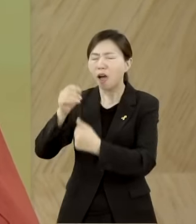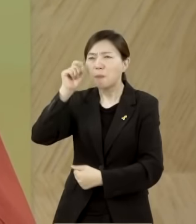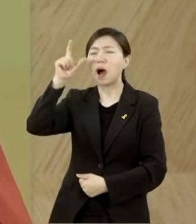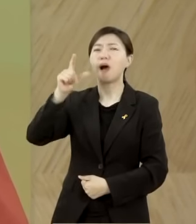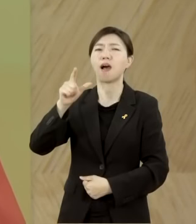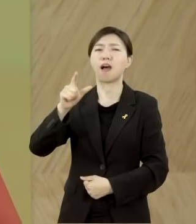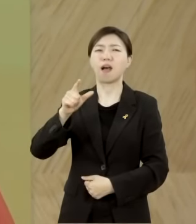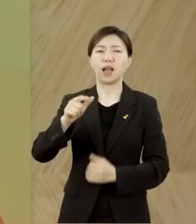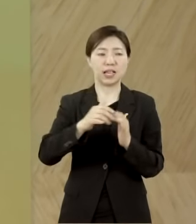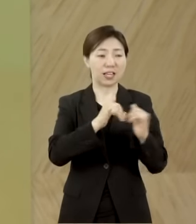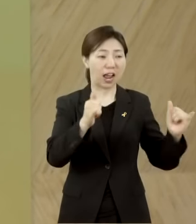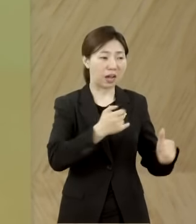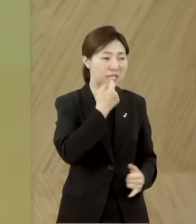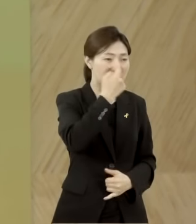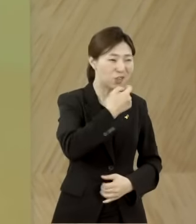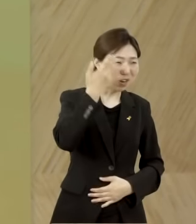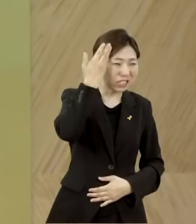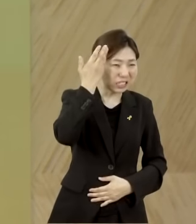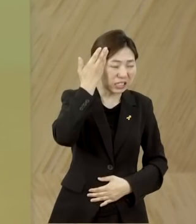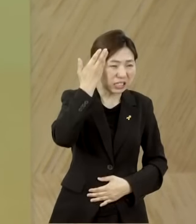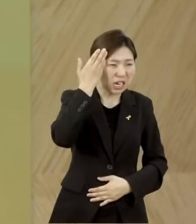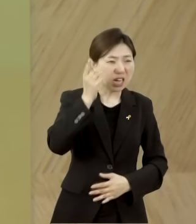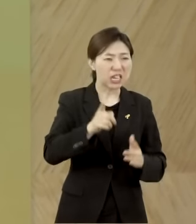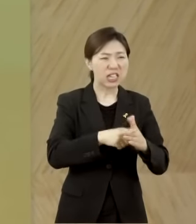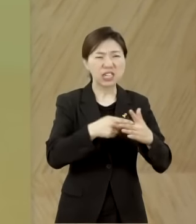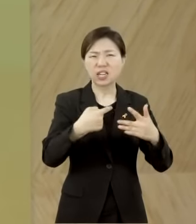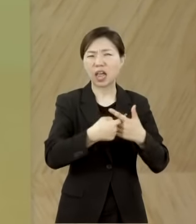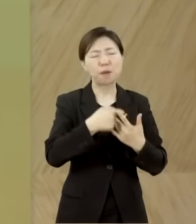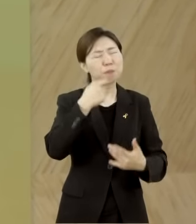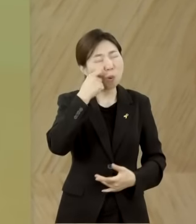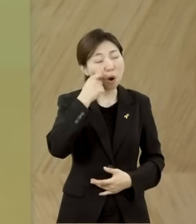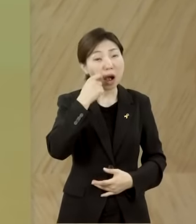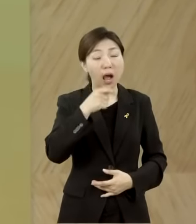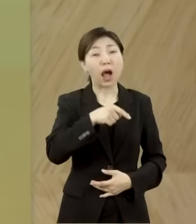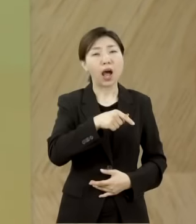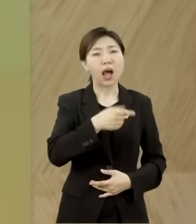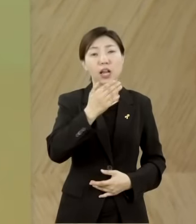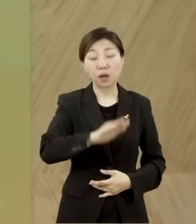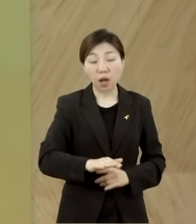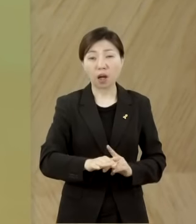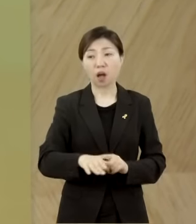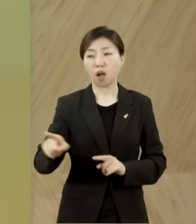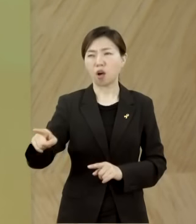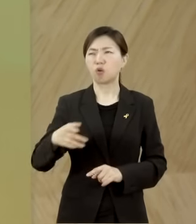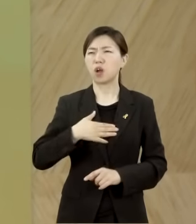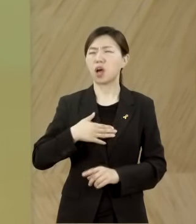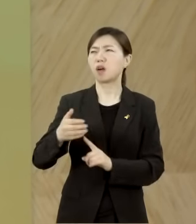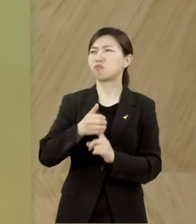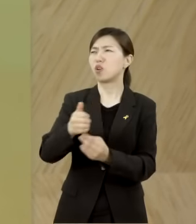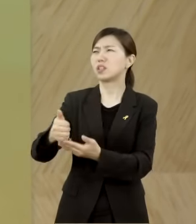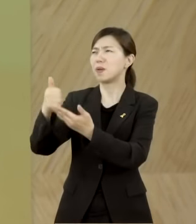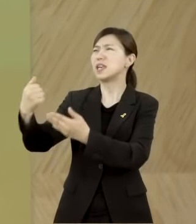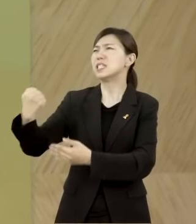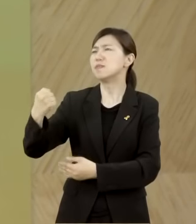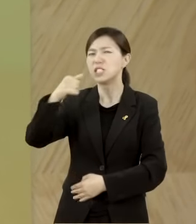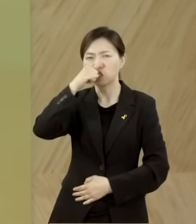지식으로는 어떻게 다 표현할 수 없는 이런 묘한 그런 불보살님의 에너지라는게